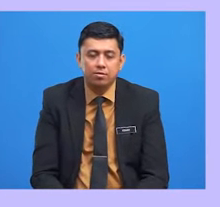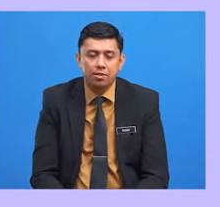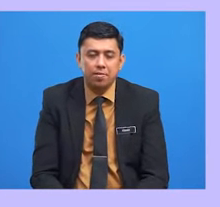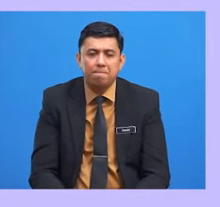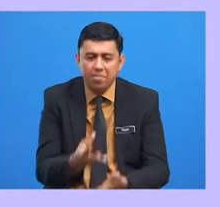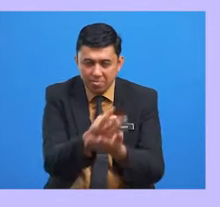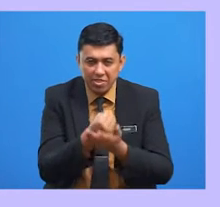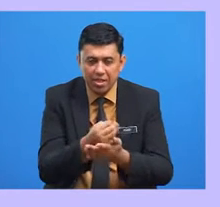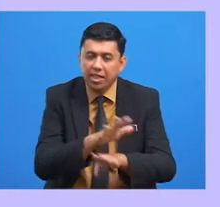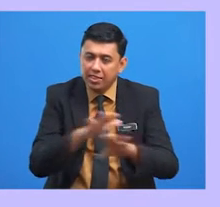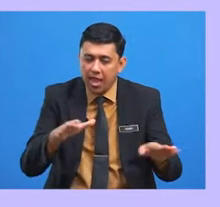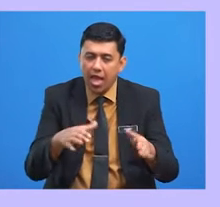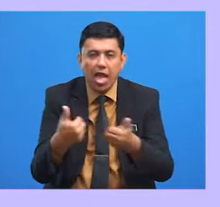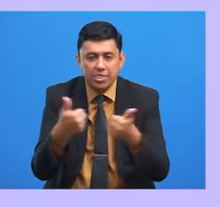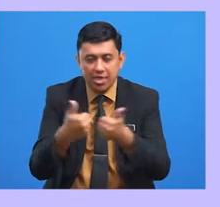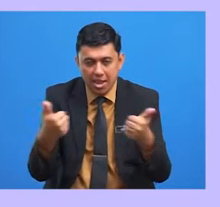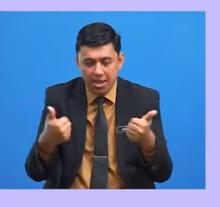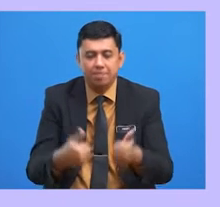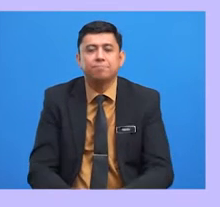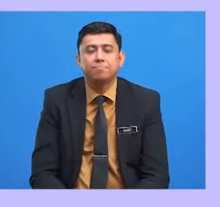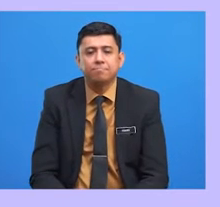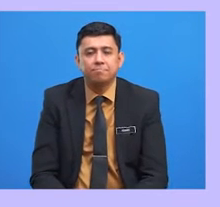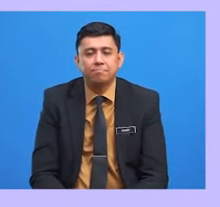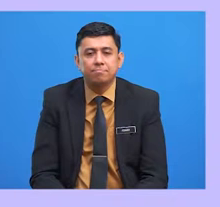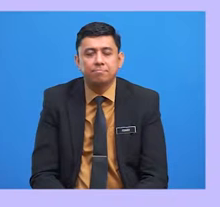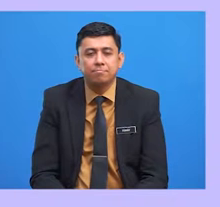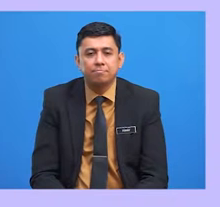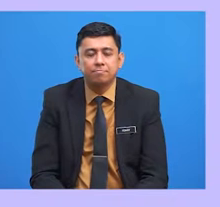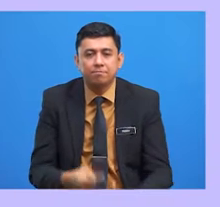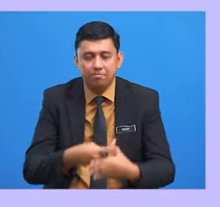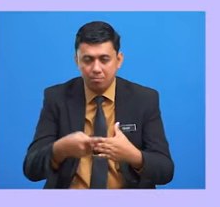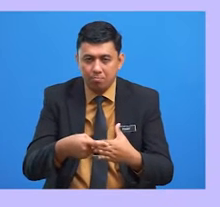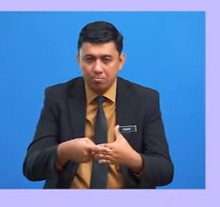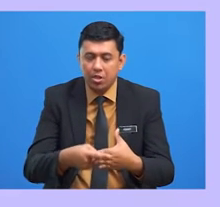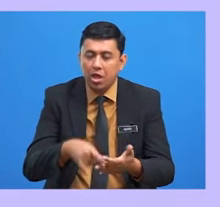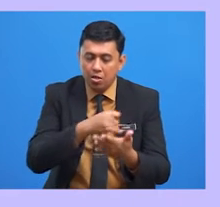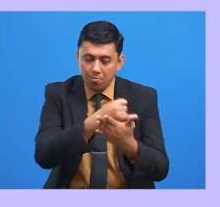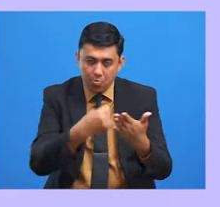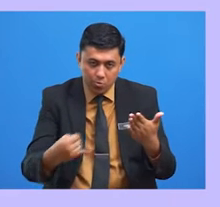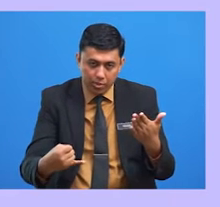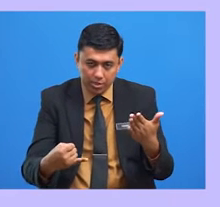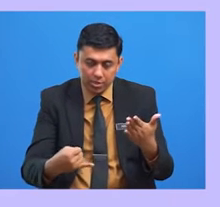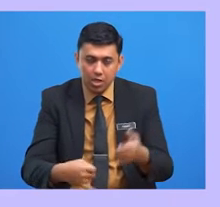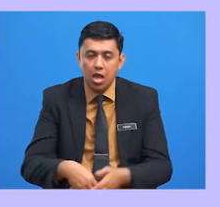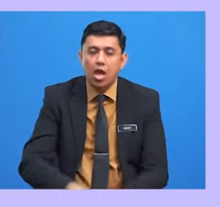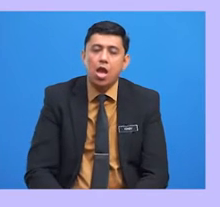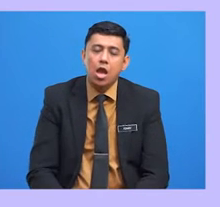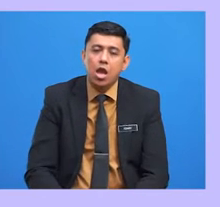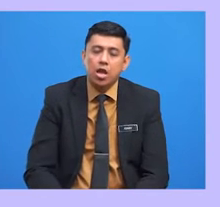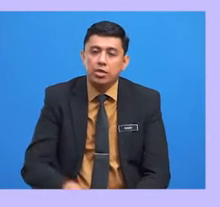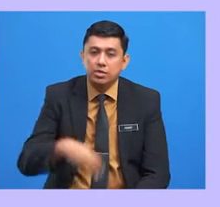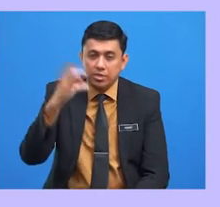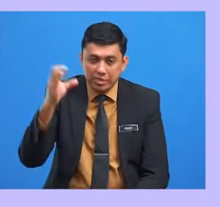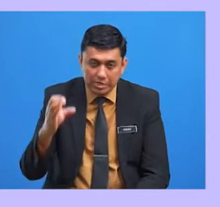keanjalan harga permintaan tak anjal. Kemudian, murid perlu melukis keluk tak anjal. Di